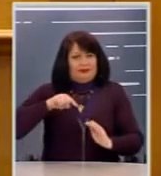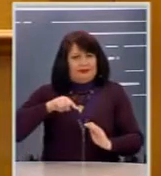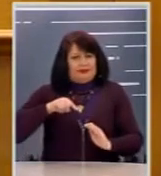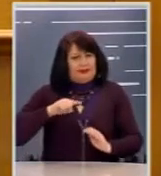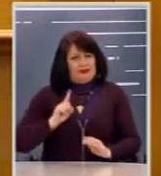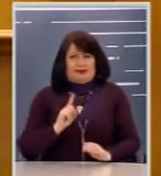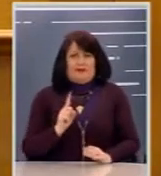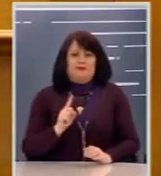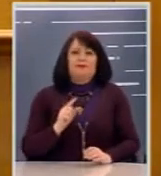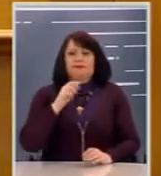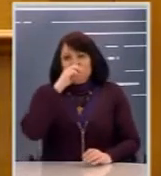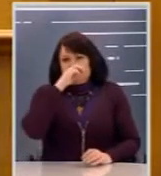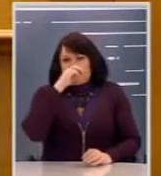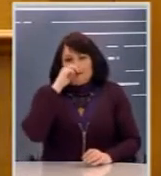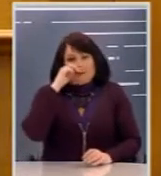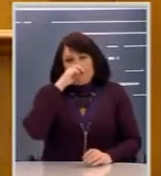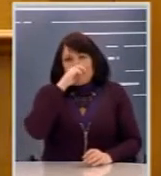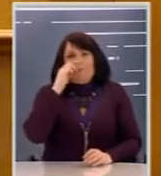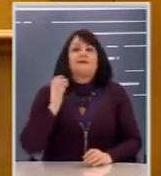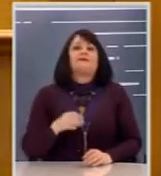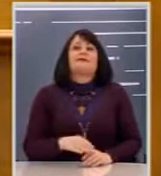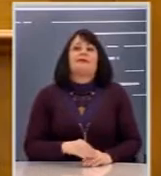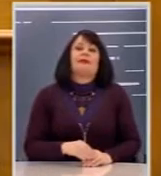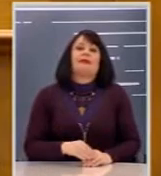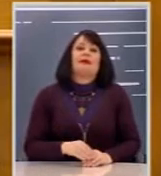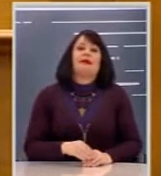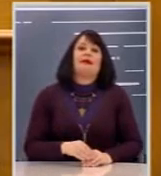όταν και οι πιο μετριοπαθείς